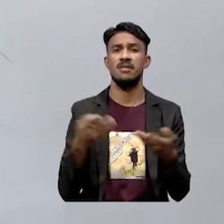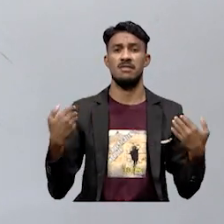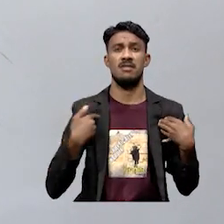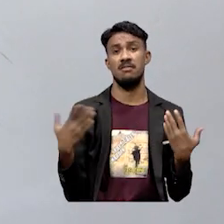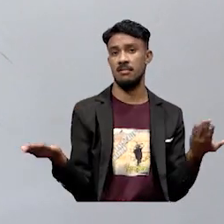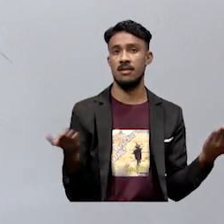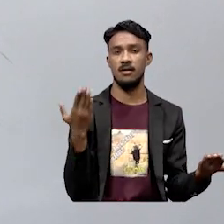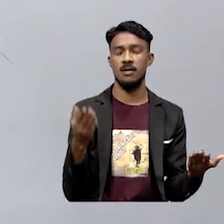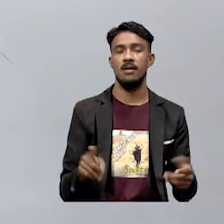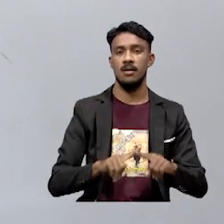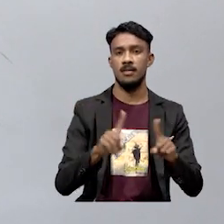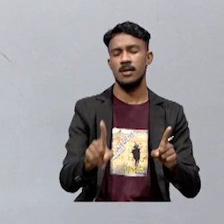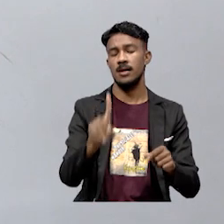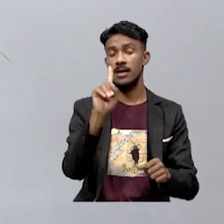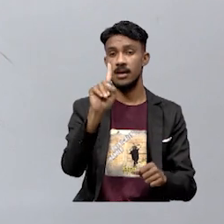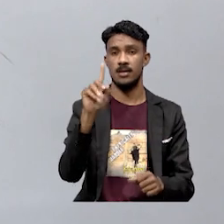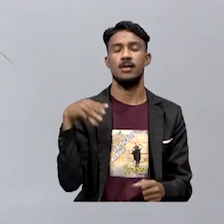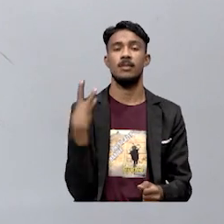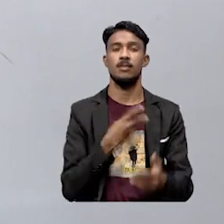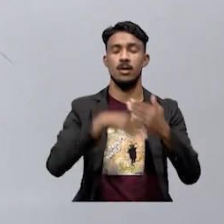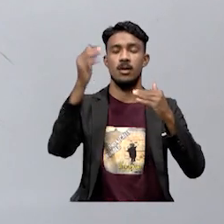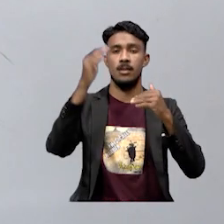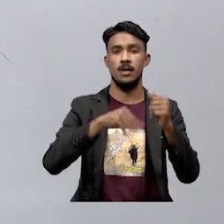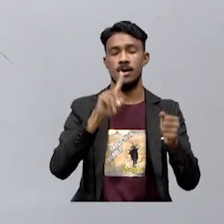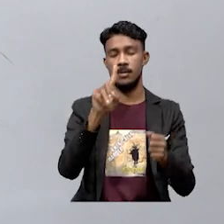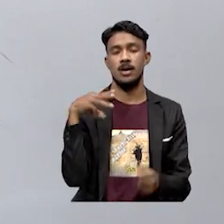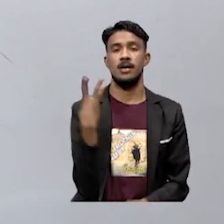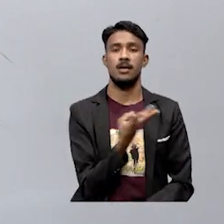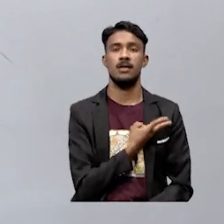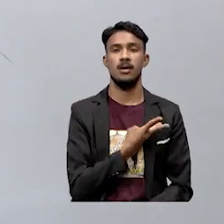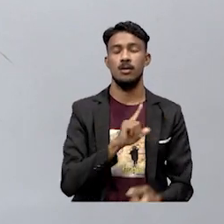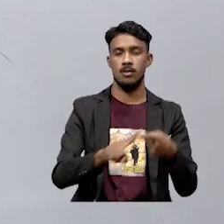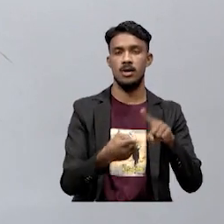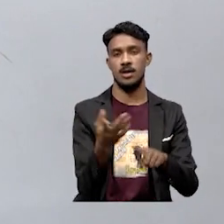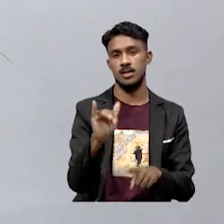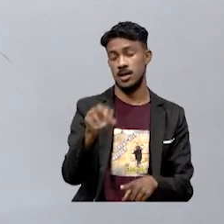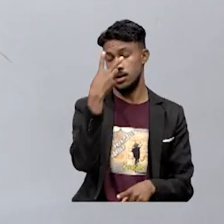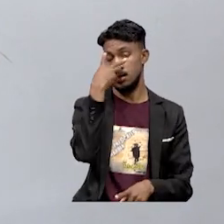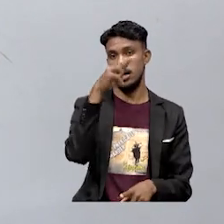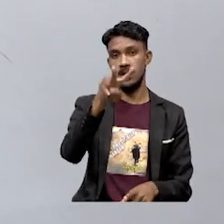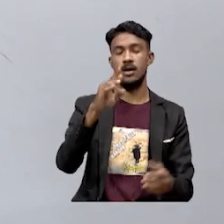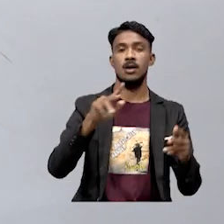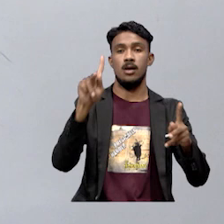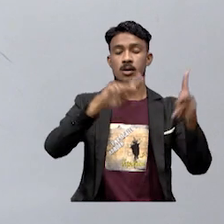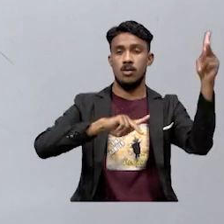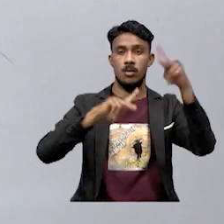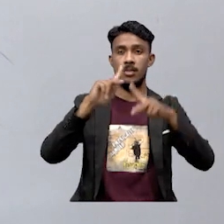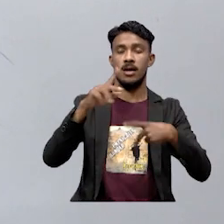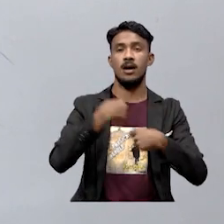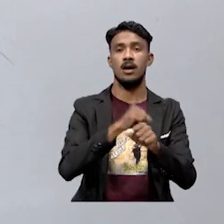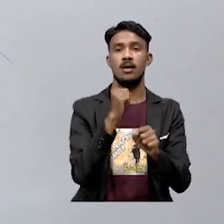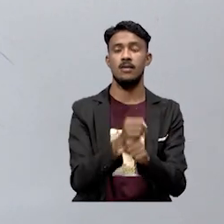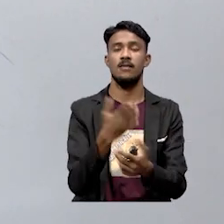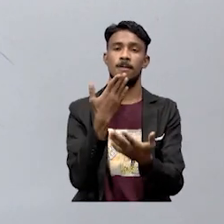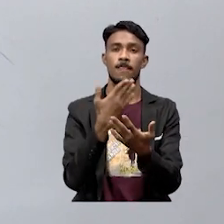ne buat tidak ba ita tamba ime kolega sira hare kompanya balumos alte importa saun fang